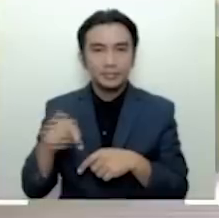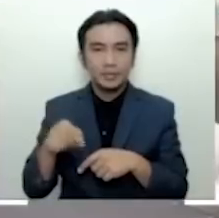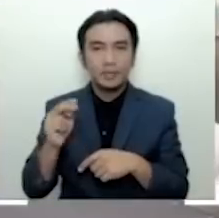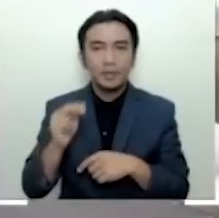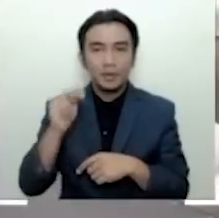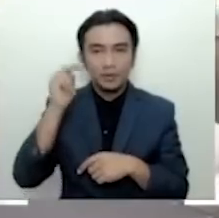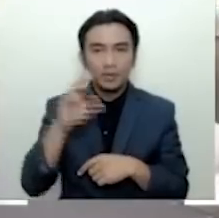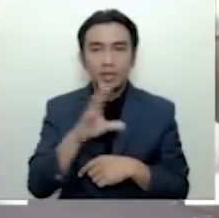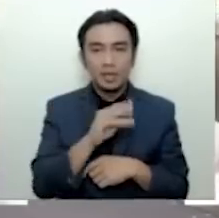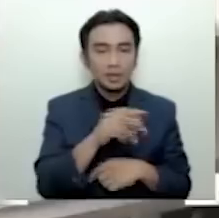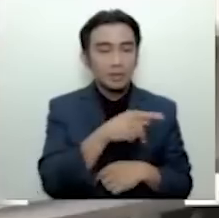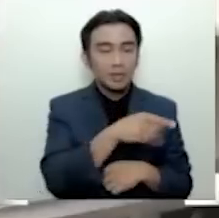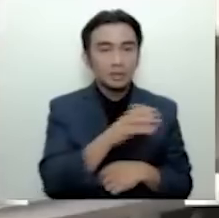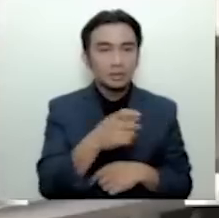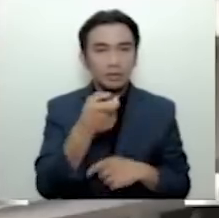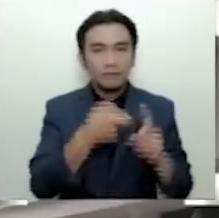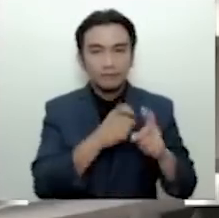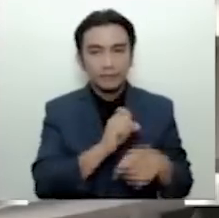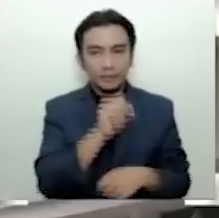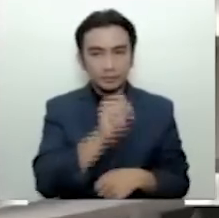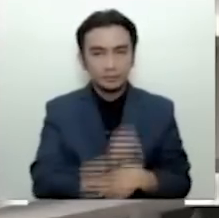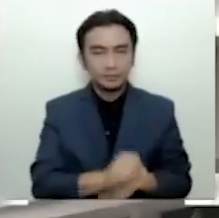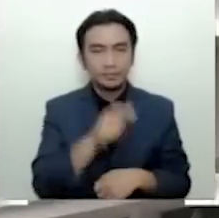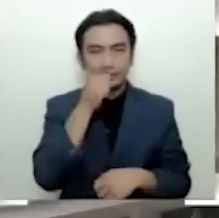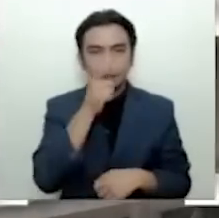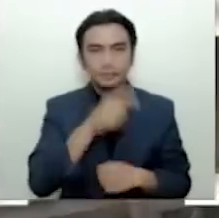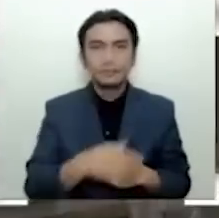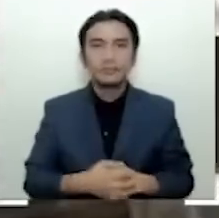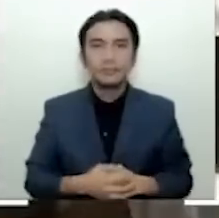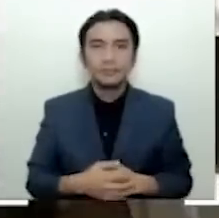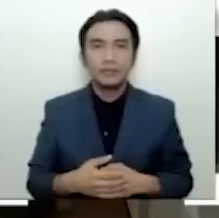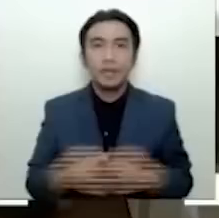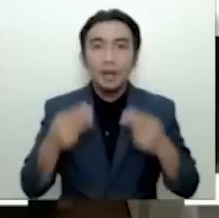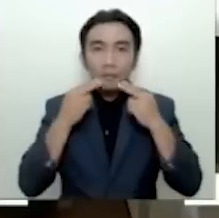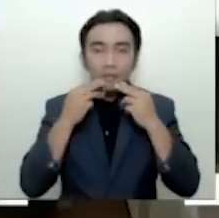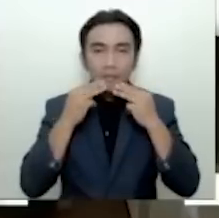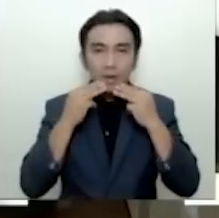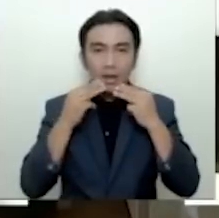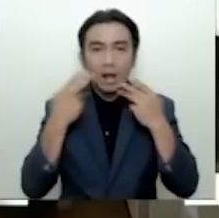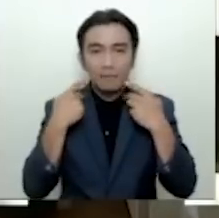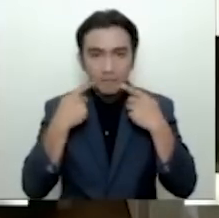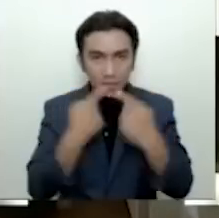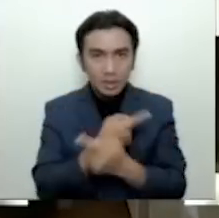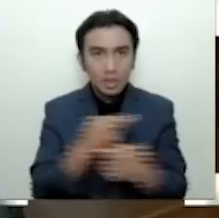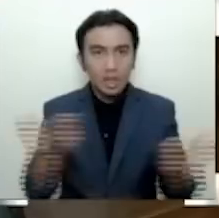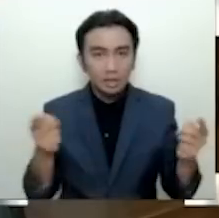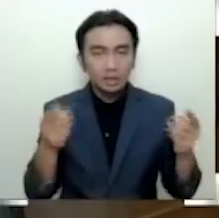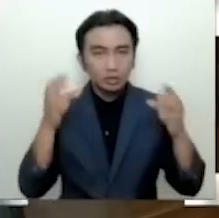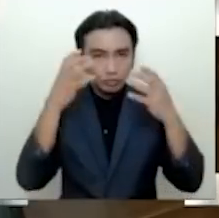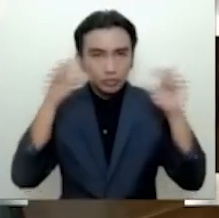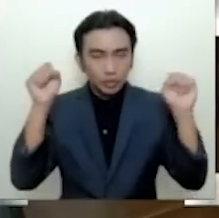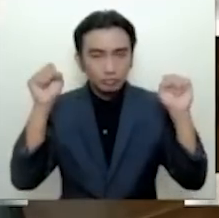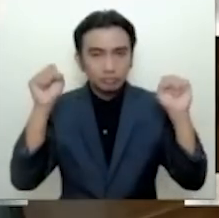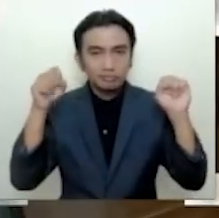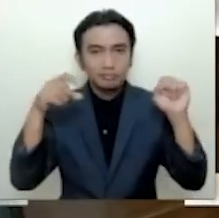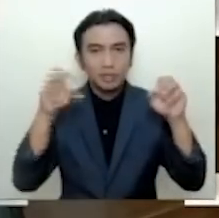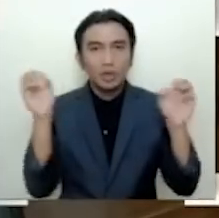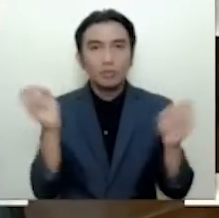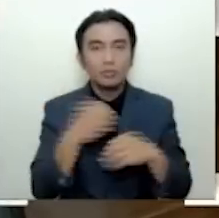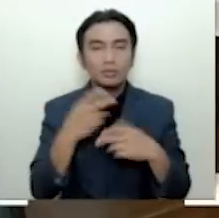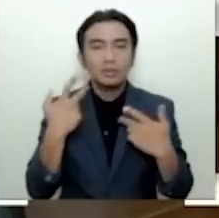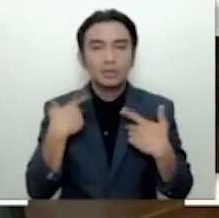Luzon. Inanunsyo naman ng Malacanang na suspended na ang trabaho sa government offices simula alas 12 ng tanghali sa April